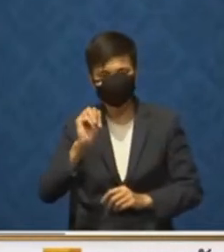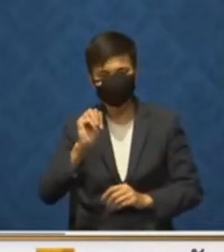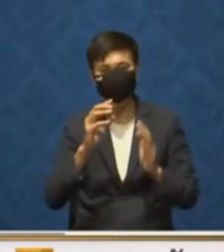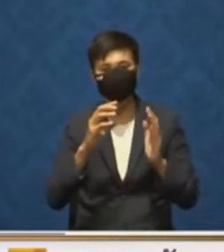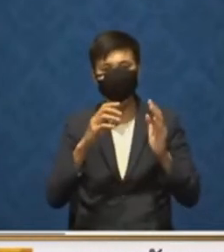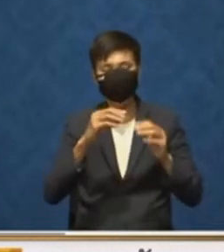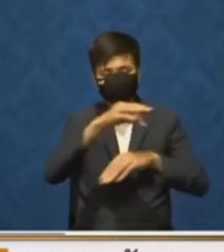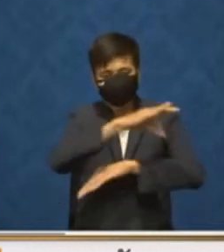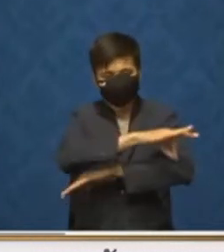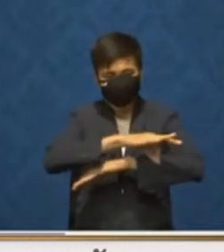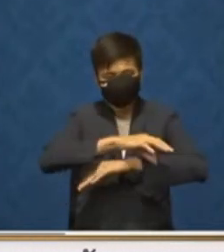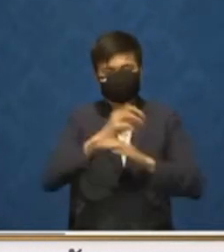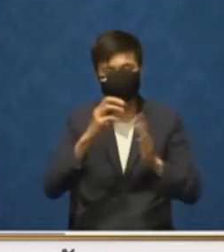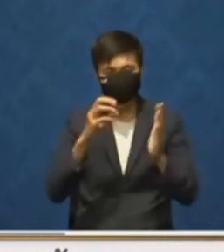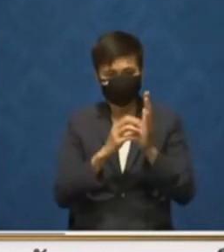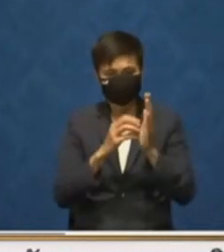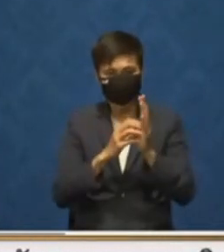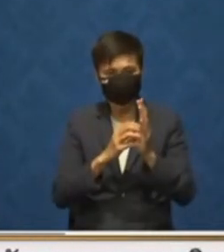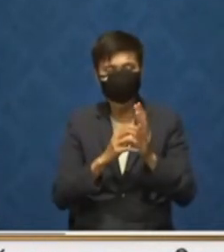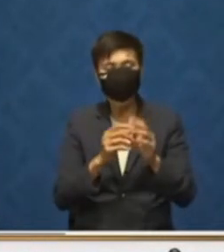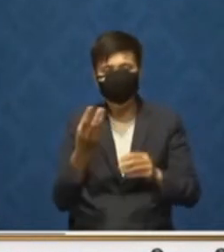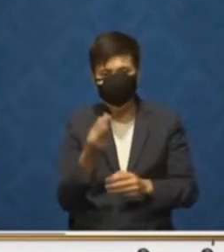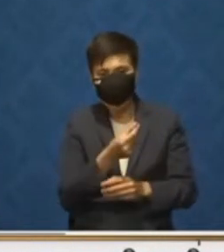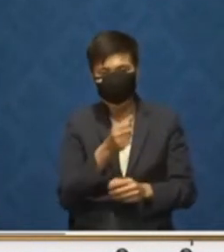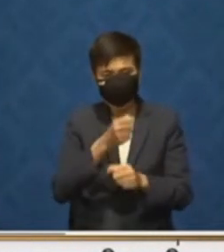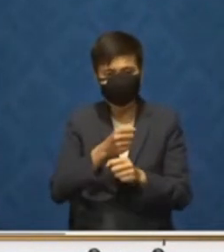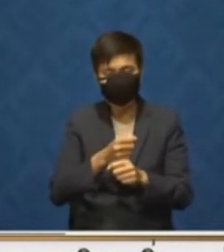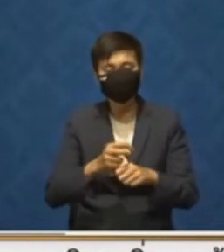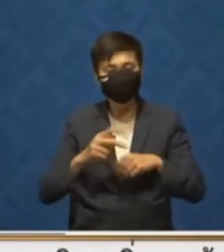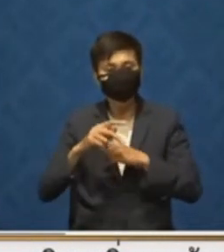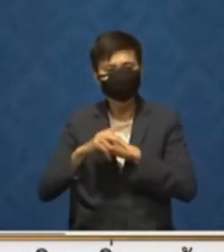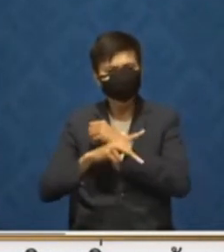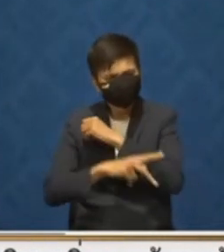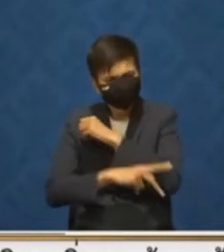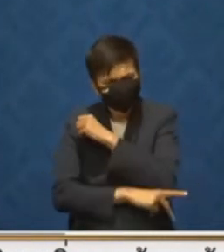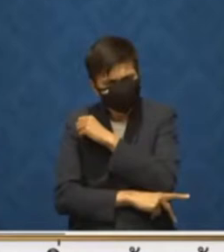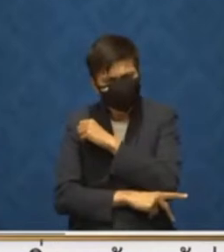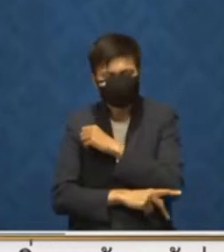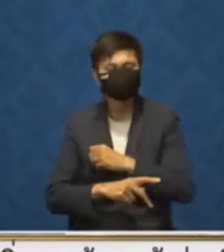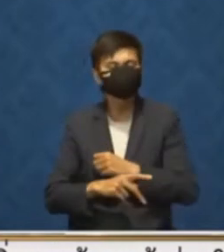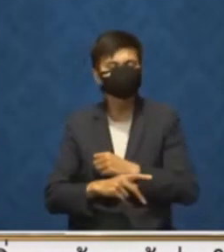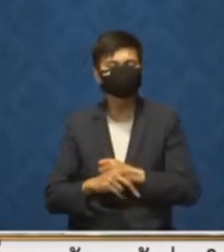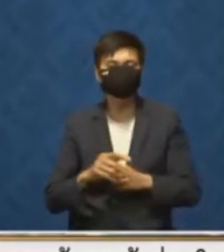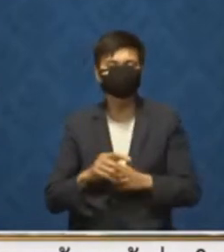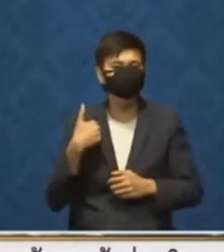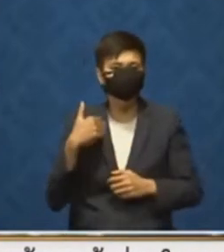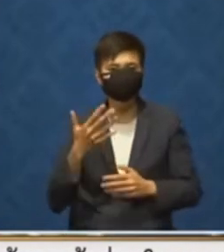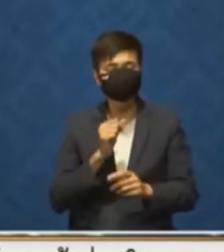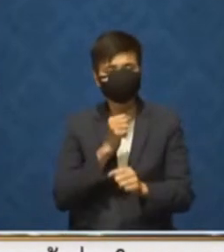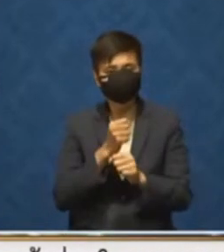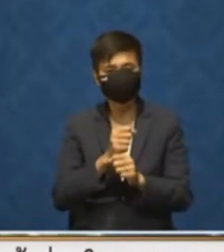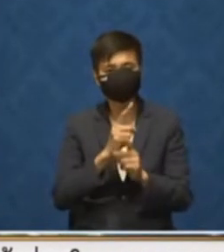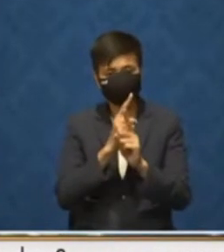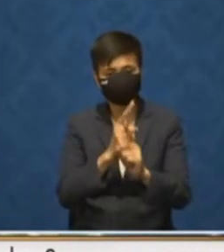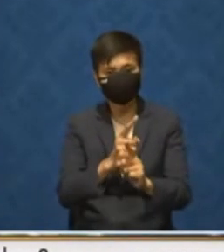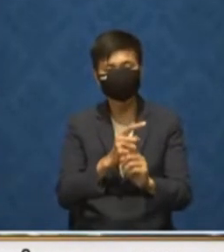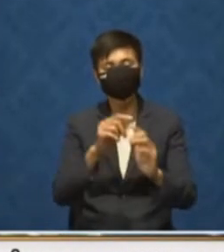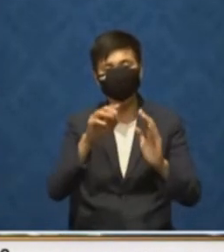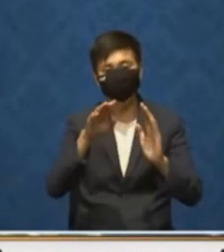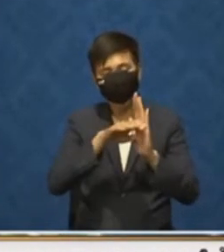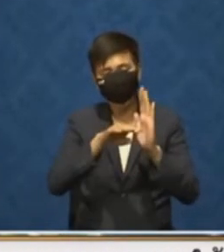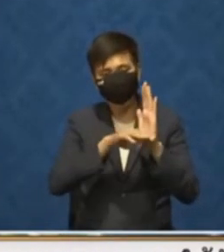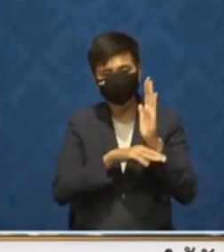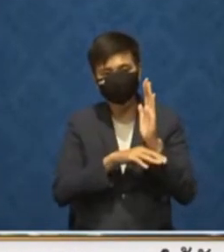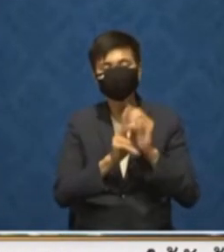เรื่องที่จะให้กับทุจริตหรือว่ามีเรื่องเร่งด่วนประกันใดเพียงแต่ว่าทำตามหนังสือของกรมบัญชีกลางที่ได้ชี้แจง